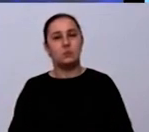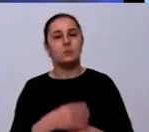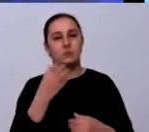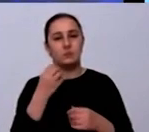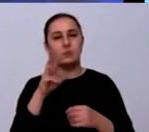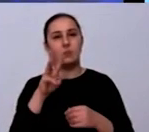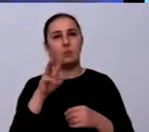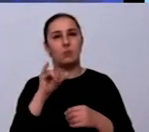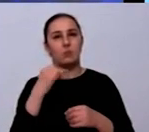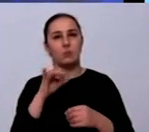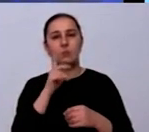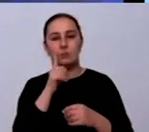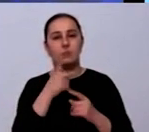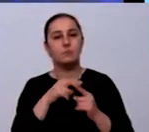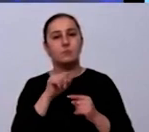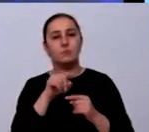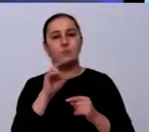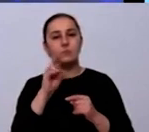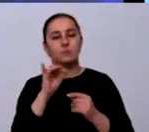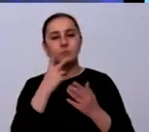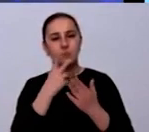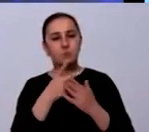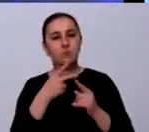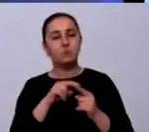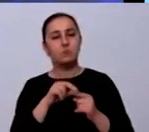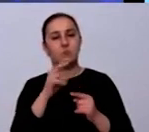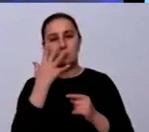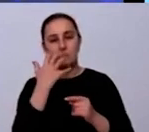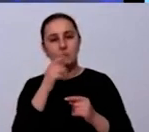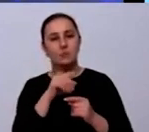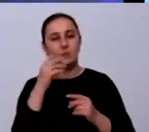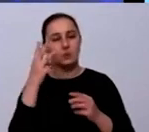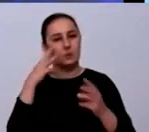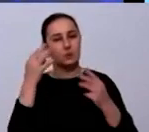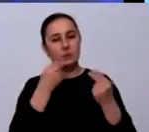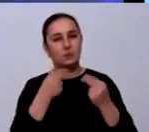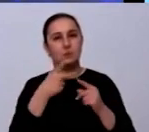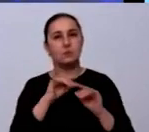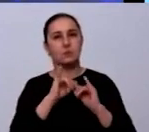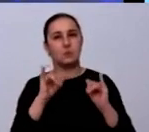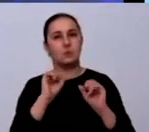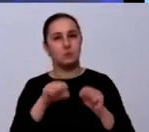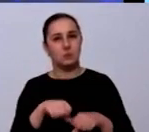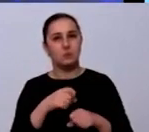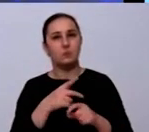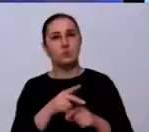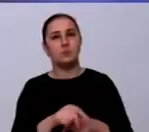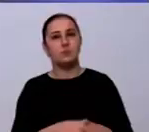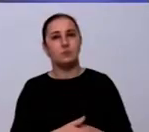Yana mo'yqalam, ya'ni kesish orqali biz quyidagi ko'rinishdagi suratlar, dizaynlar yaratishimiz mumkin